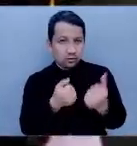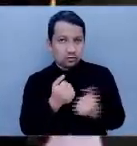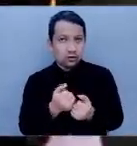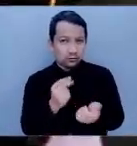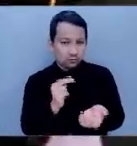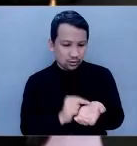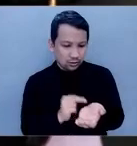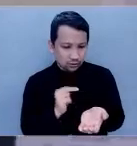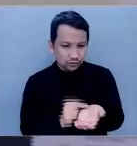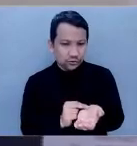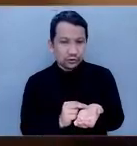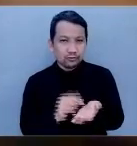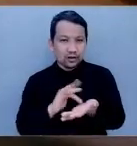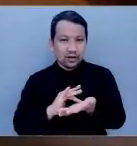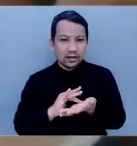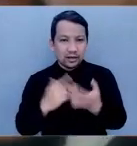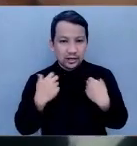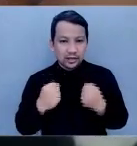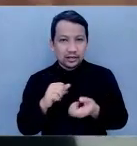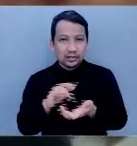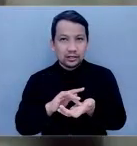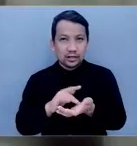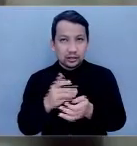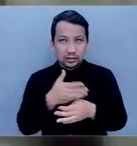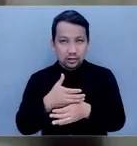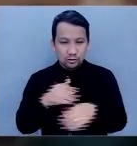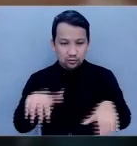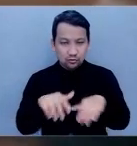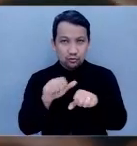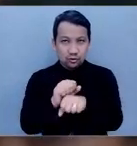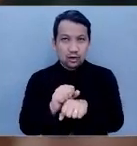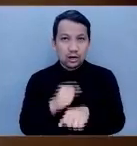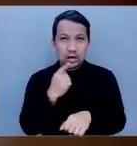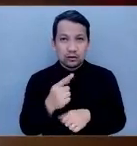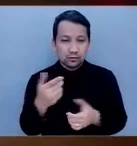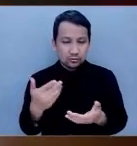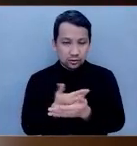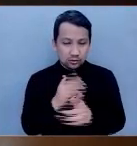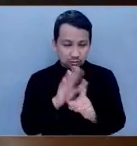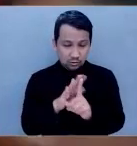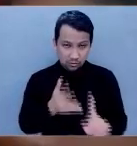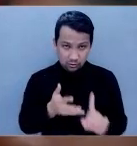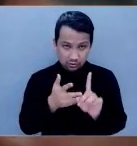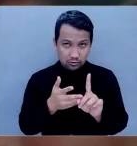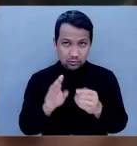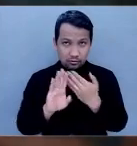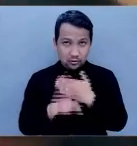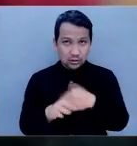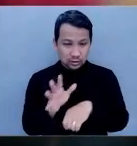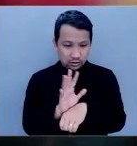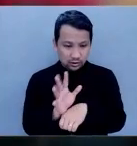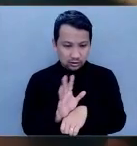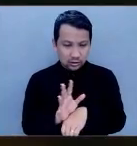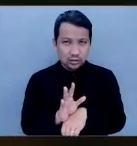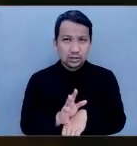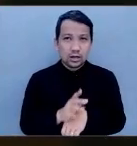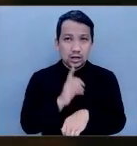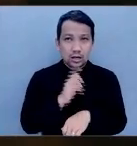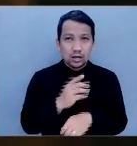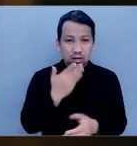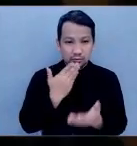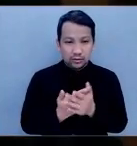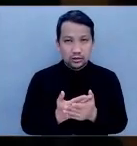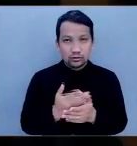ating healthcare workers. Sa ngayon, inaabangan naman ng kanyang fans ang kanyang pagbabalik pelikula sa A Very Good